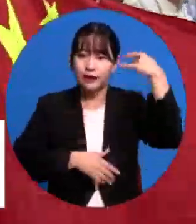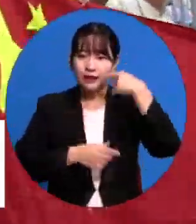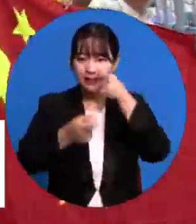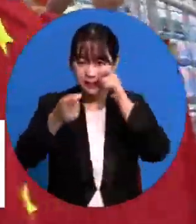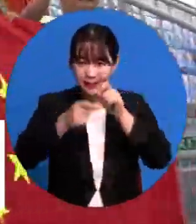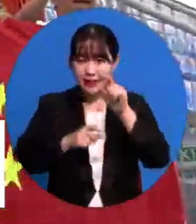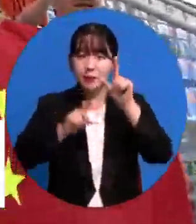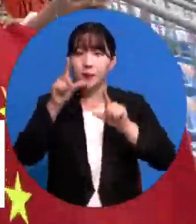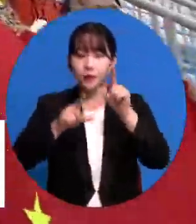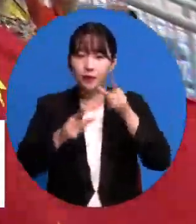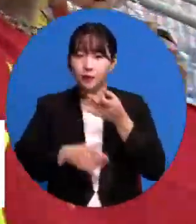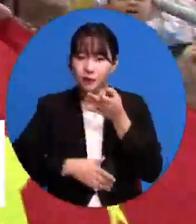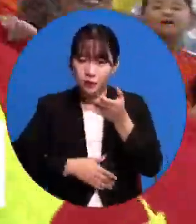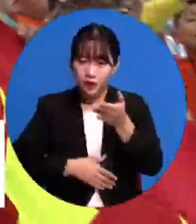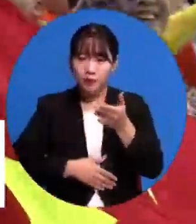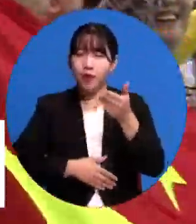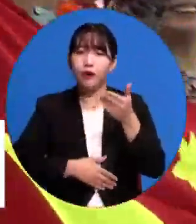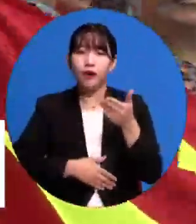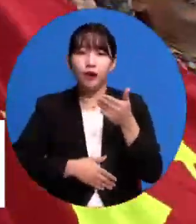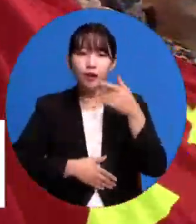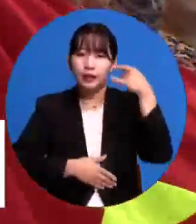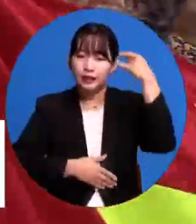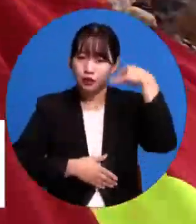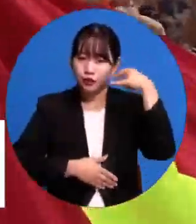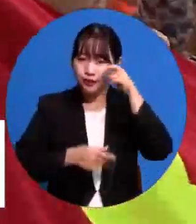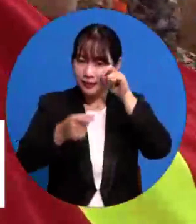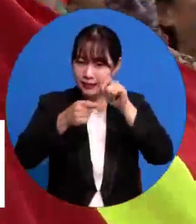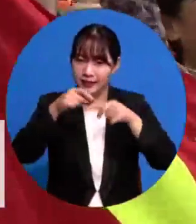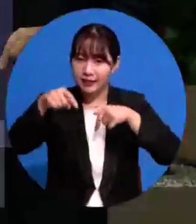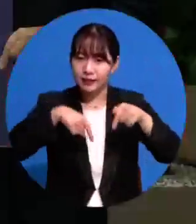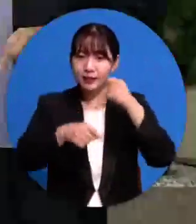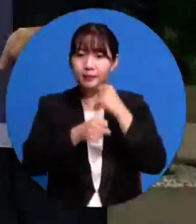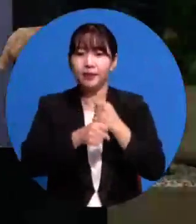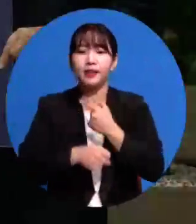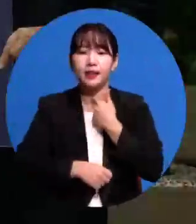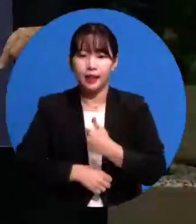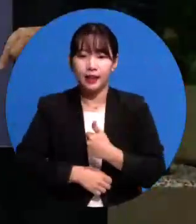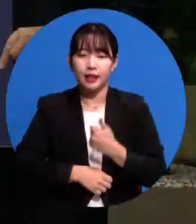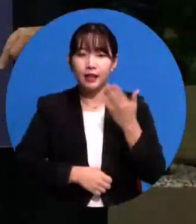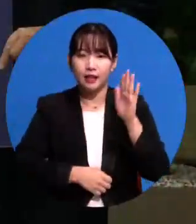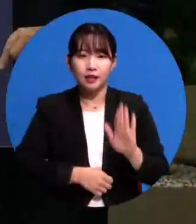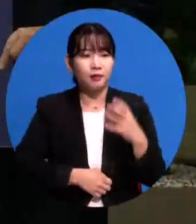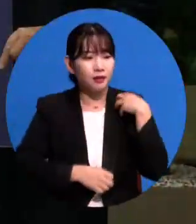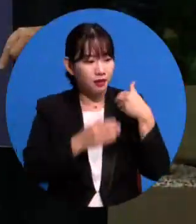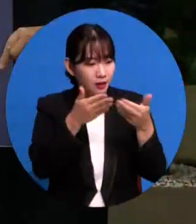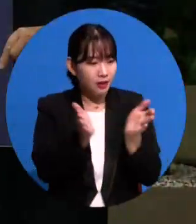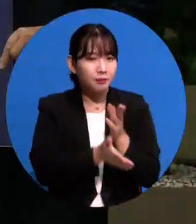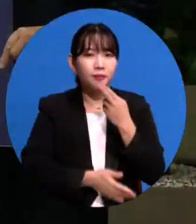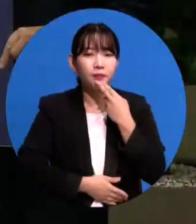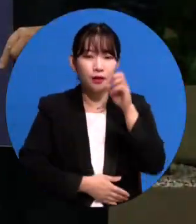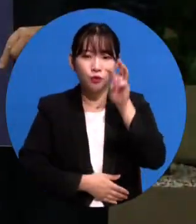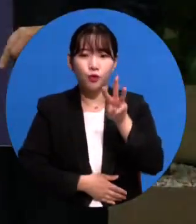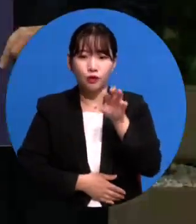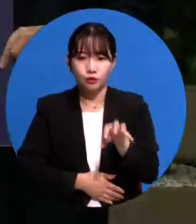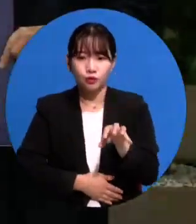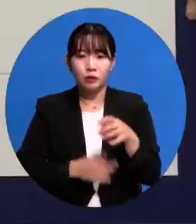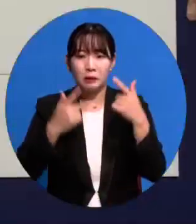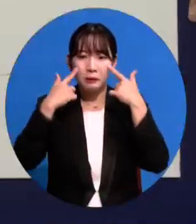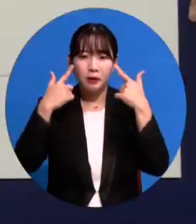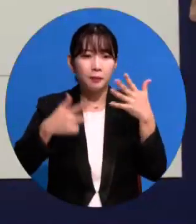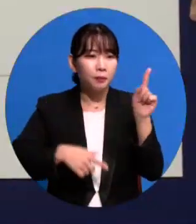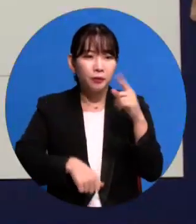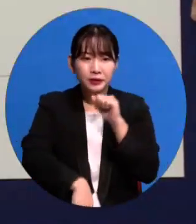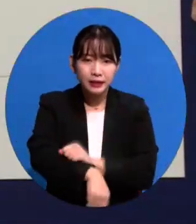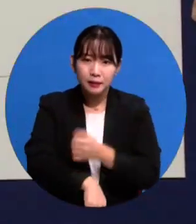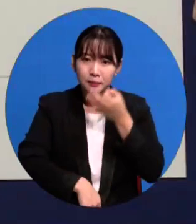프렌들리를 표방하며 한때 친중국 정책에 집중하기도 했습니다. 하지만 전담부서조차 없는 광주는 뚜렷한 성과를